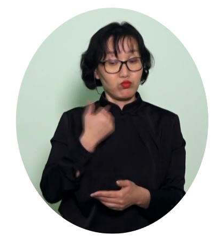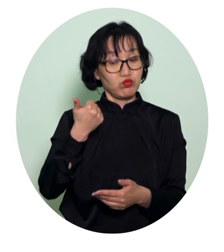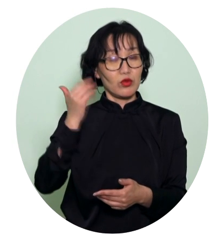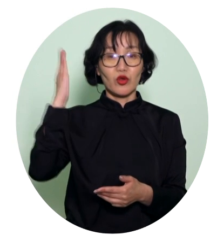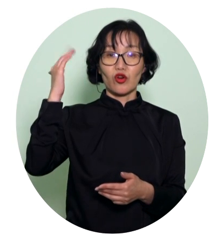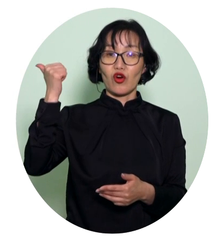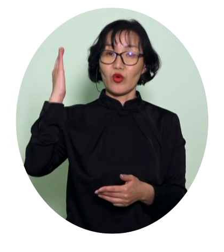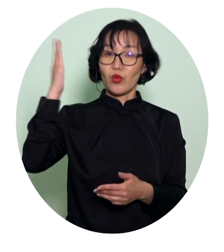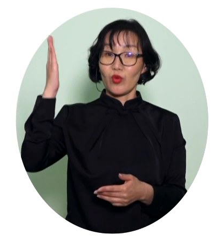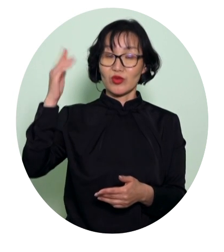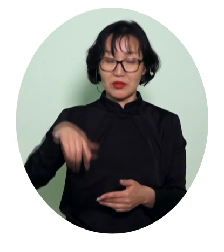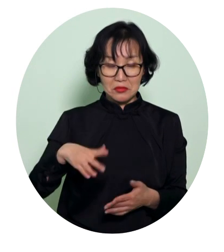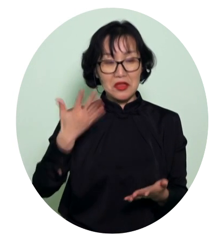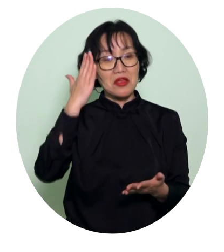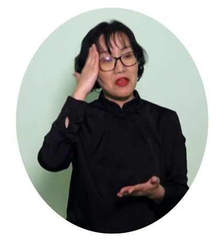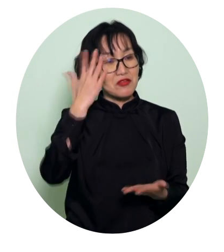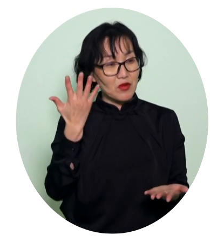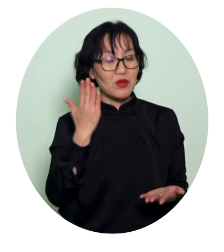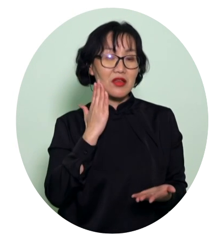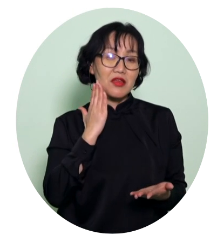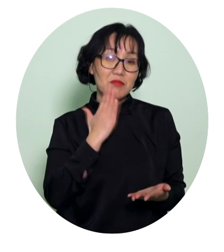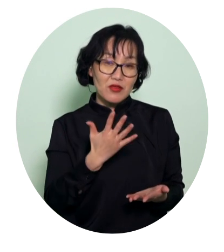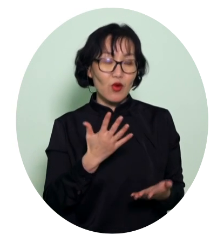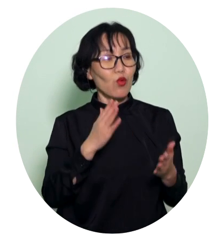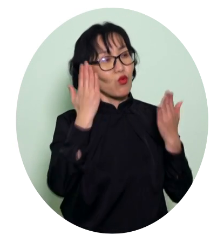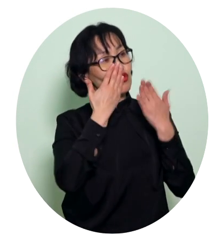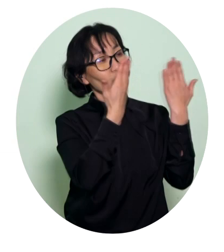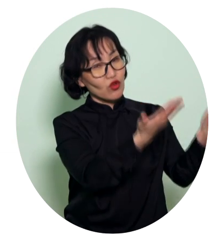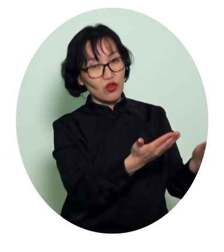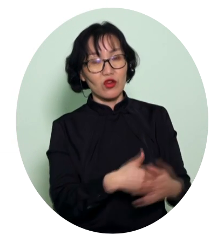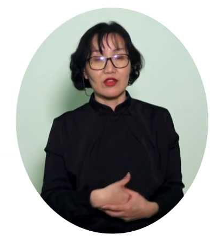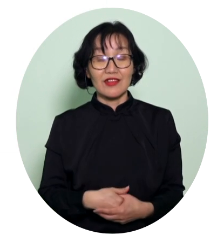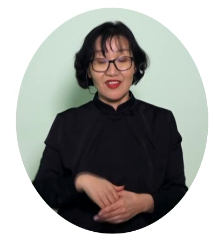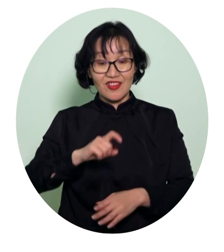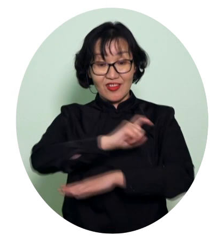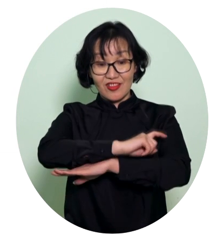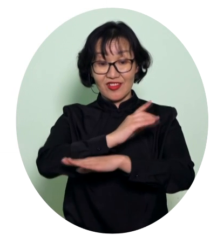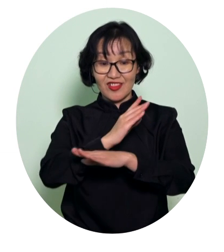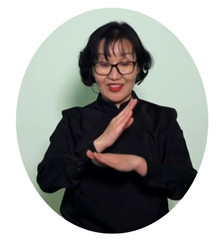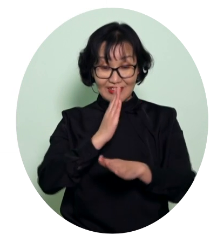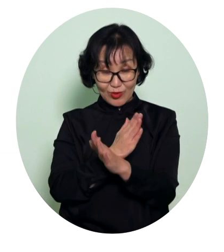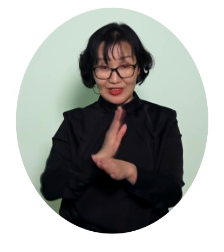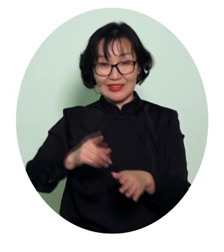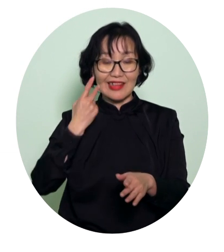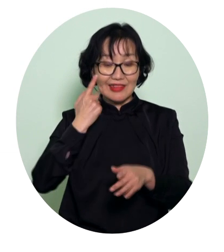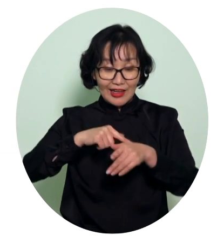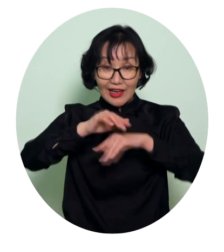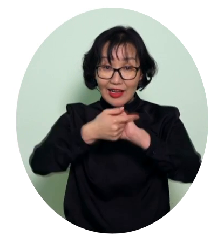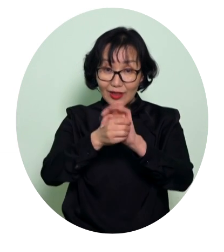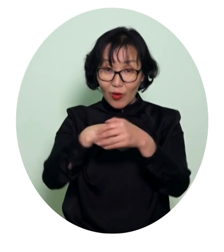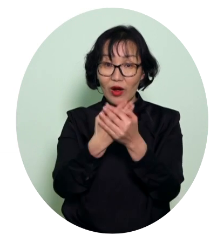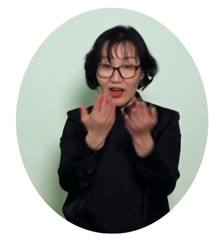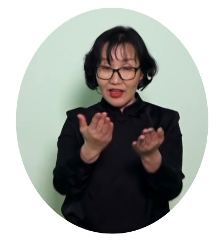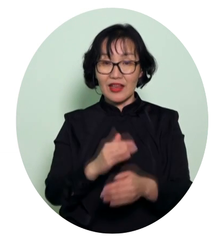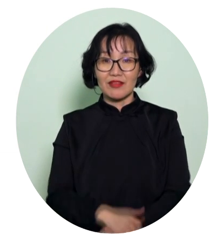Уран унших дасгал хийгээд ээжтэй, эмээтэй уншиж өгөрөө хүүхдүүдээ. Хичээлийнхаа дараа тогтмол гараа угааж байгаа